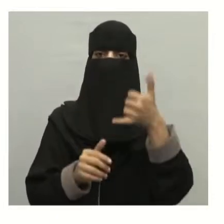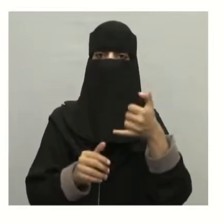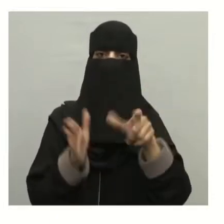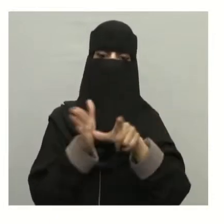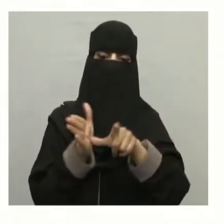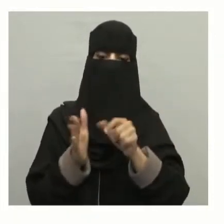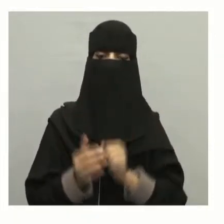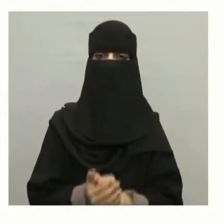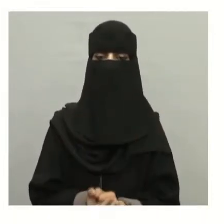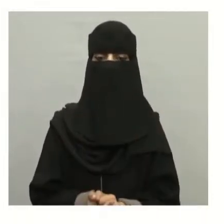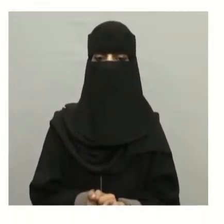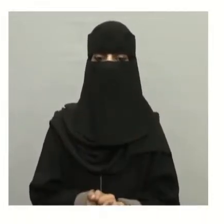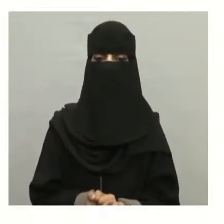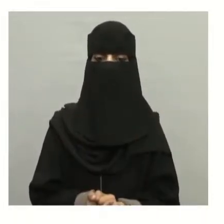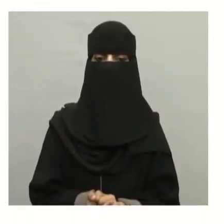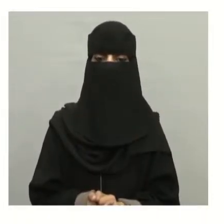المياه.